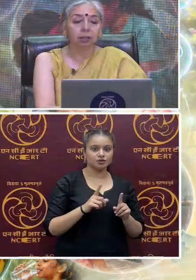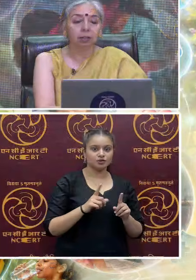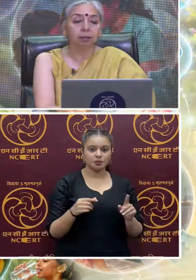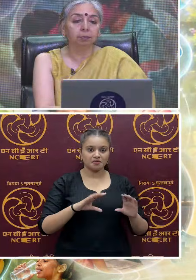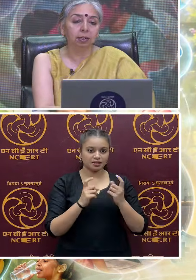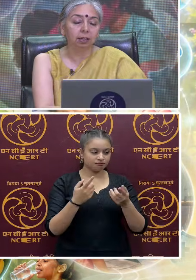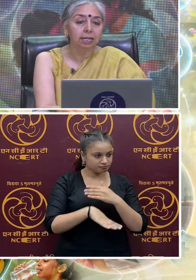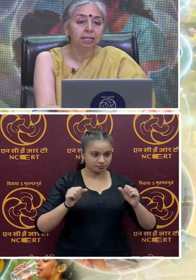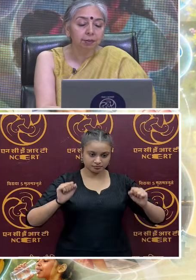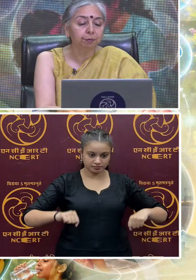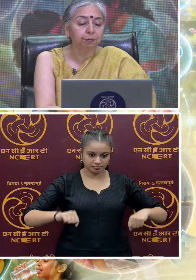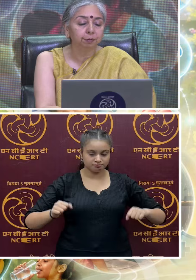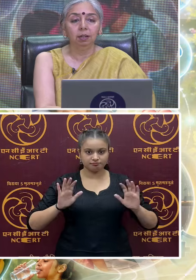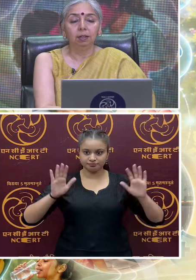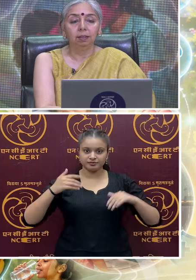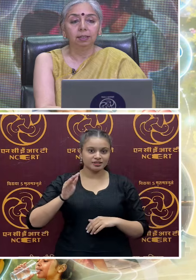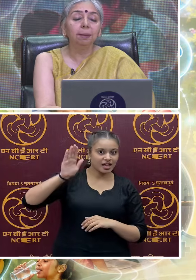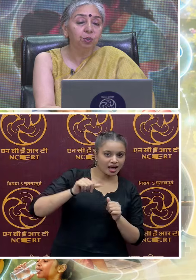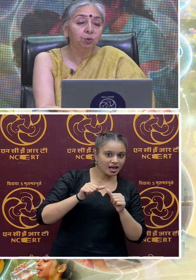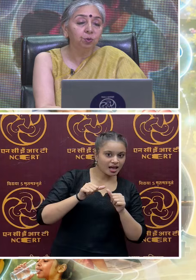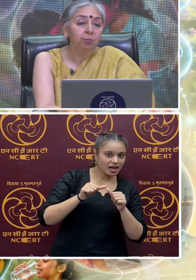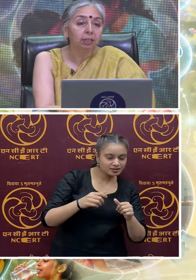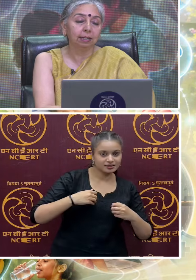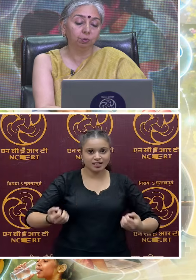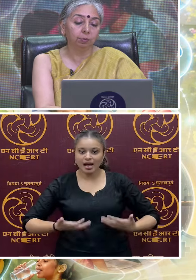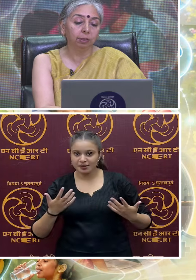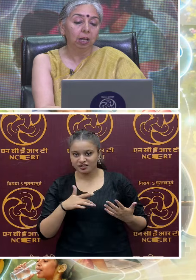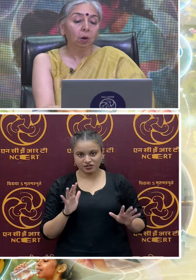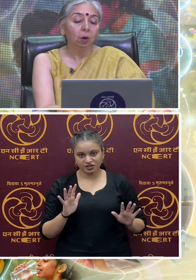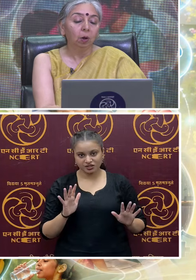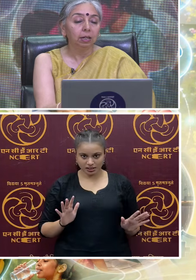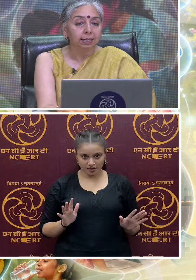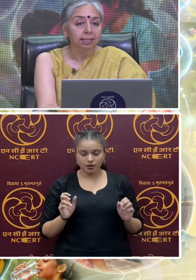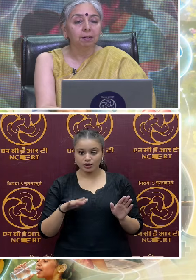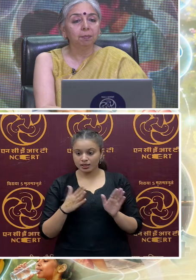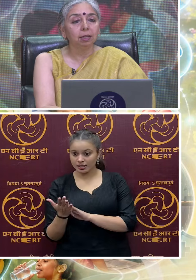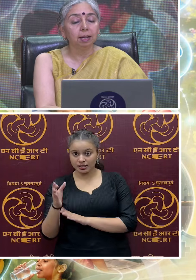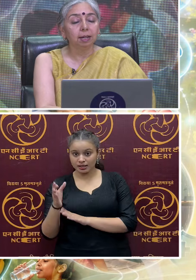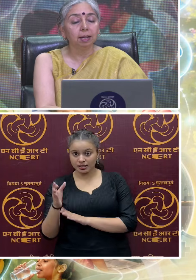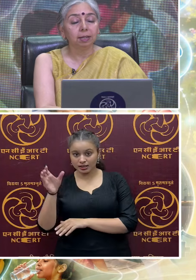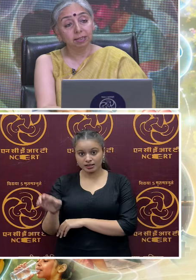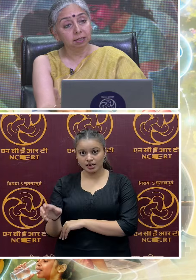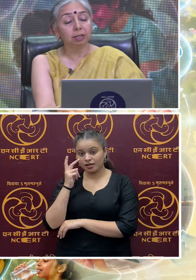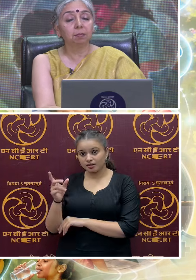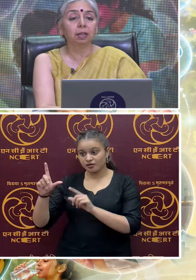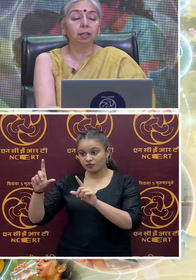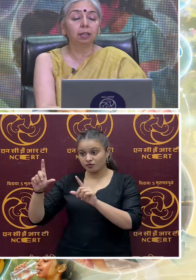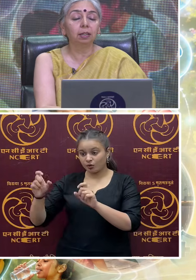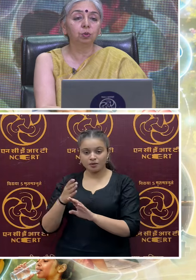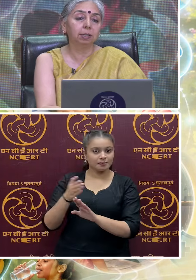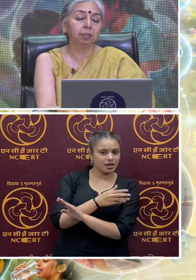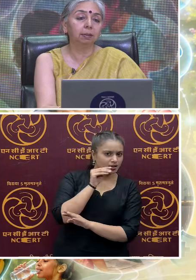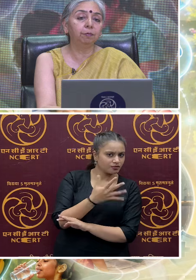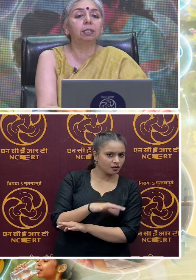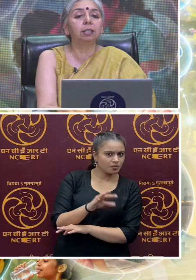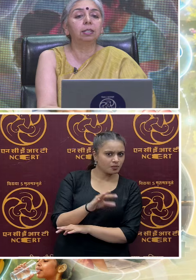क्लास में, दे आर अटेंटिव, दे आर हैप्पी टू बी इन द क्लासरूम. और अगर राइट साइड में आप देखें, जैसे सर ने पहले बताया कि